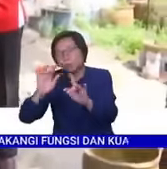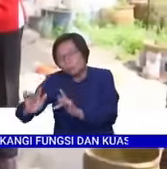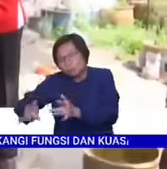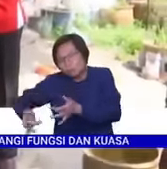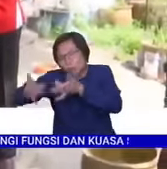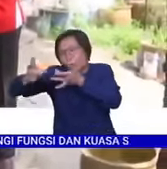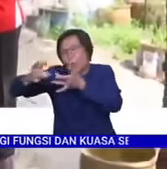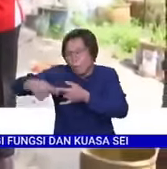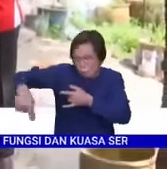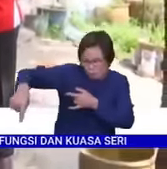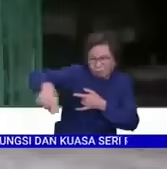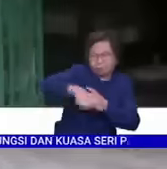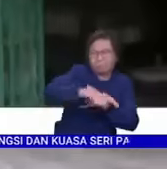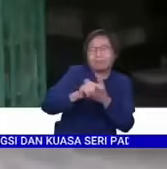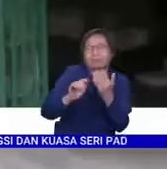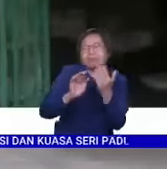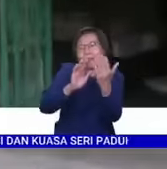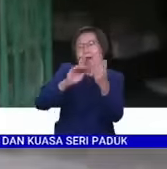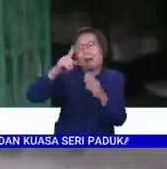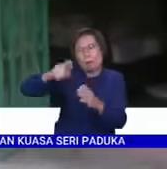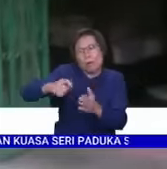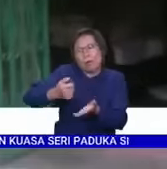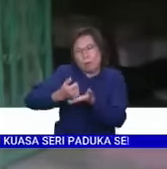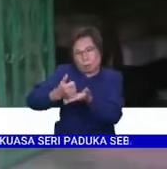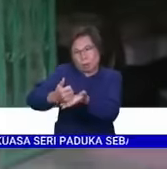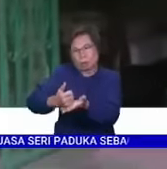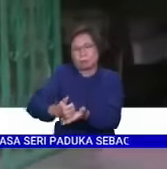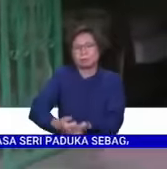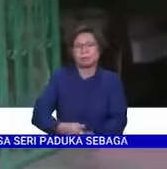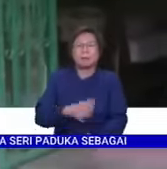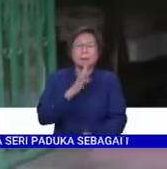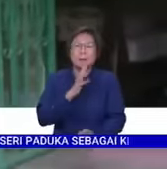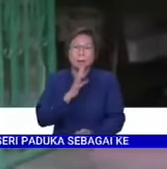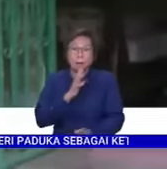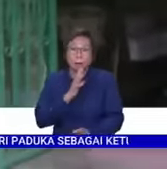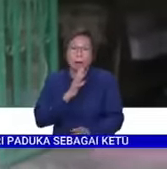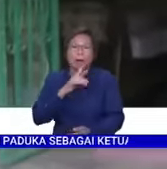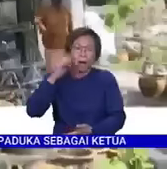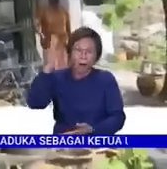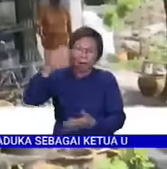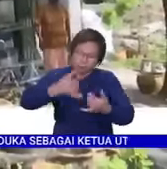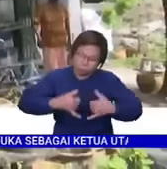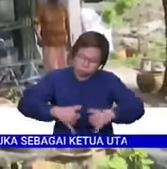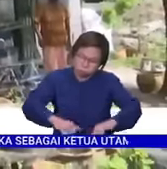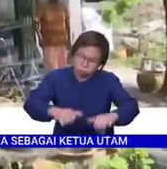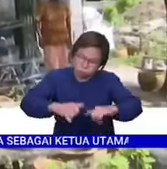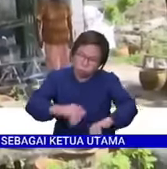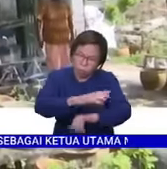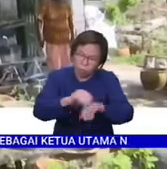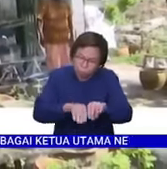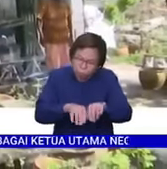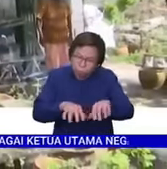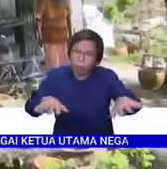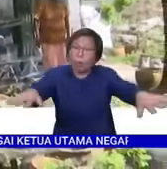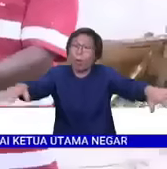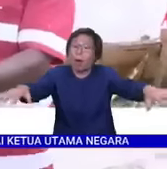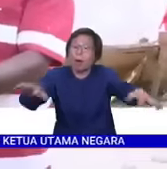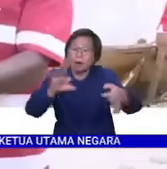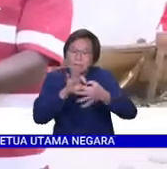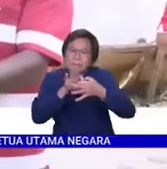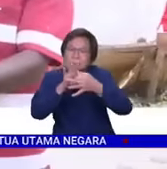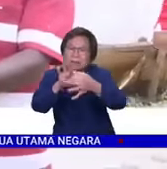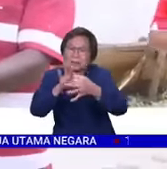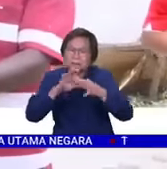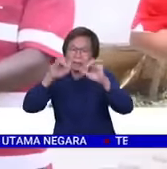meringankan beban jandapi mereka yang memerlukan justru Beliau berkata ia akan diteruskan dan diperluaskan dengan